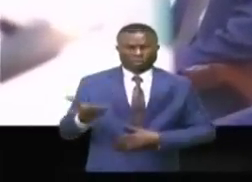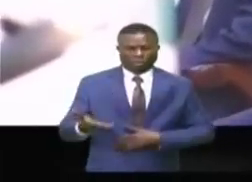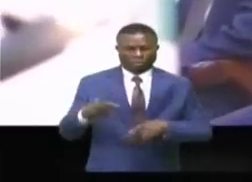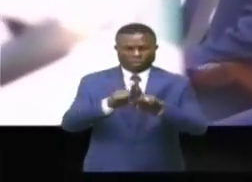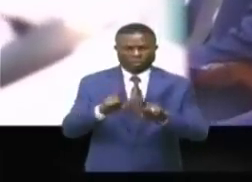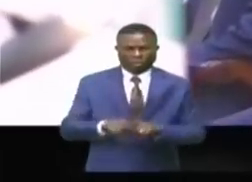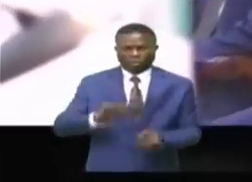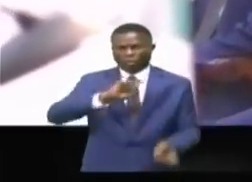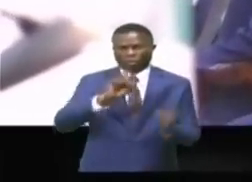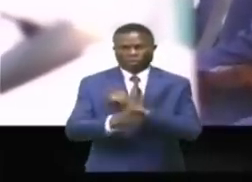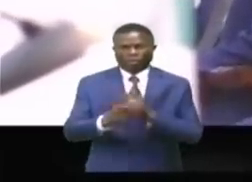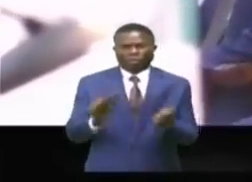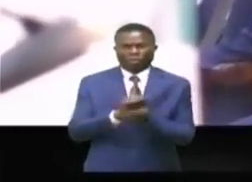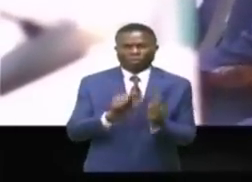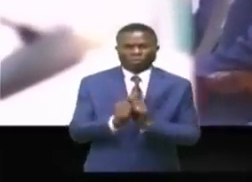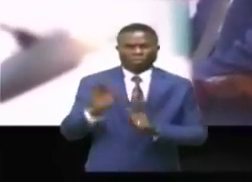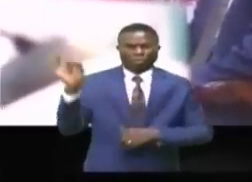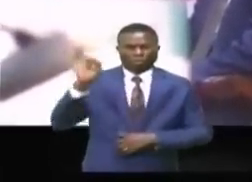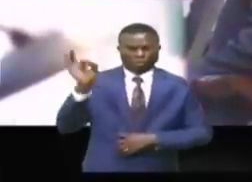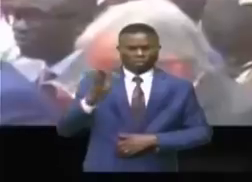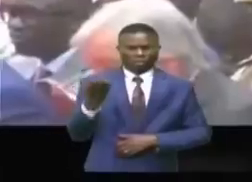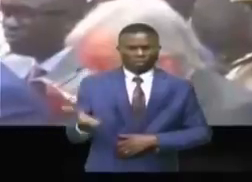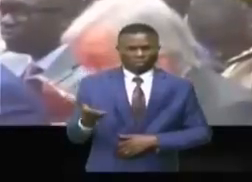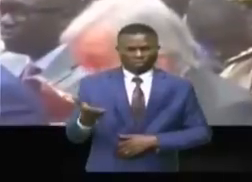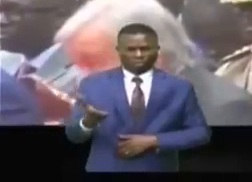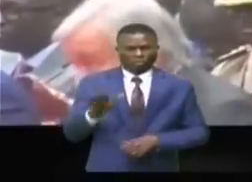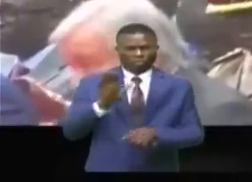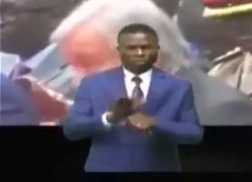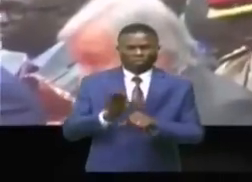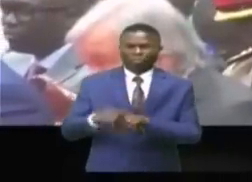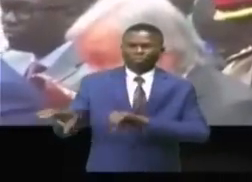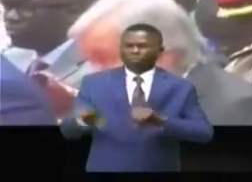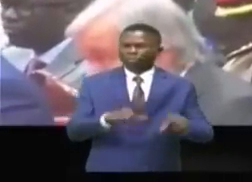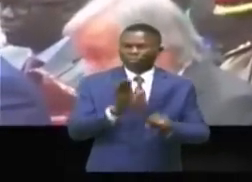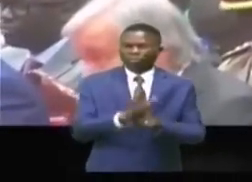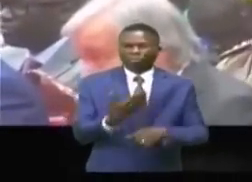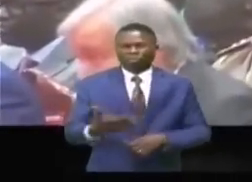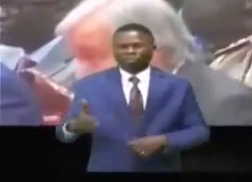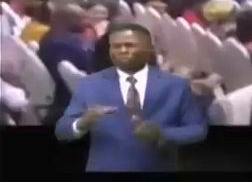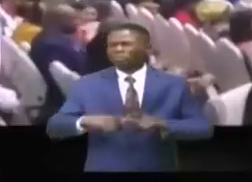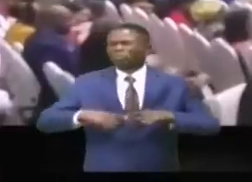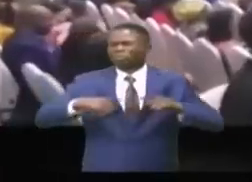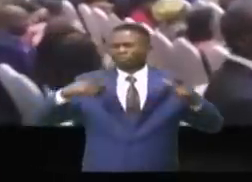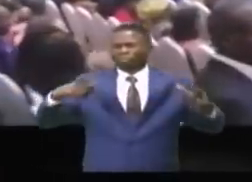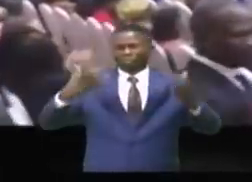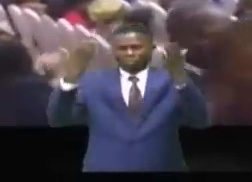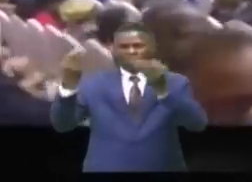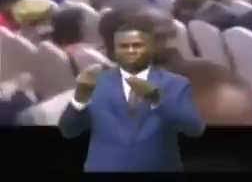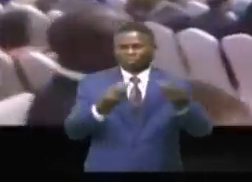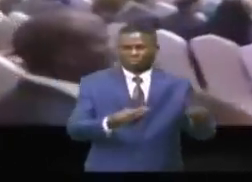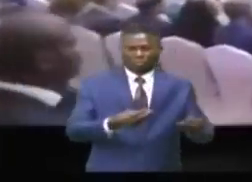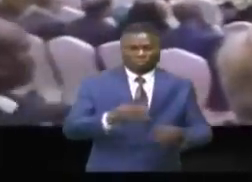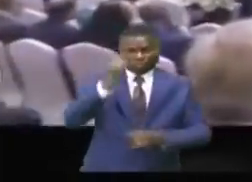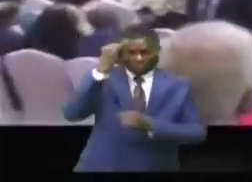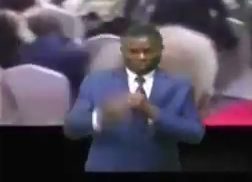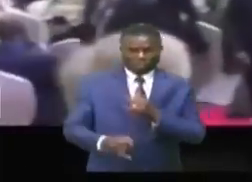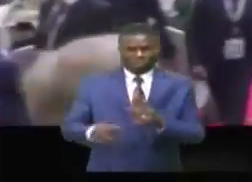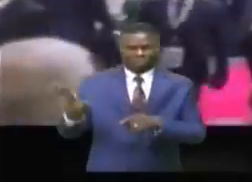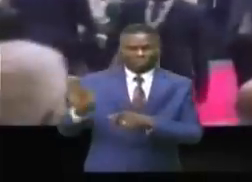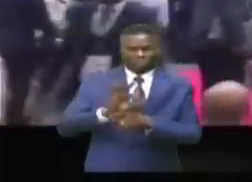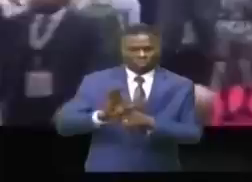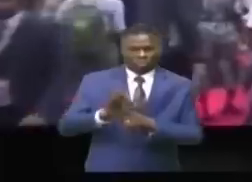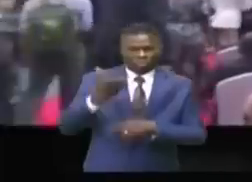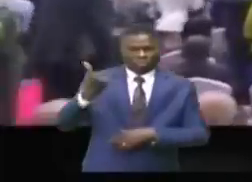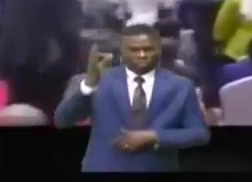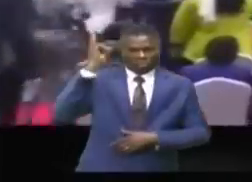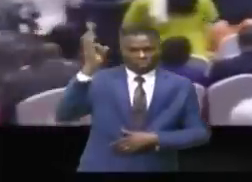des transitions énergétiques de par sa biodiversité et ses ressources naturelles. Les conclusions de ces sommets seront présentées à